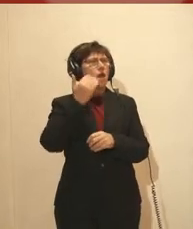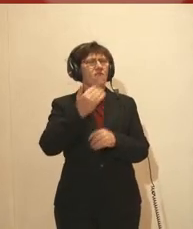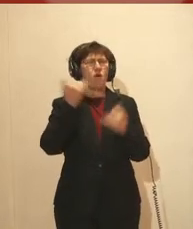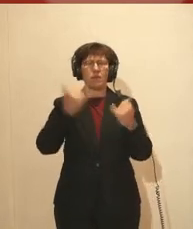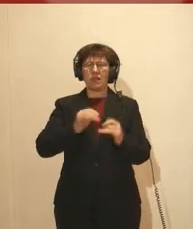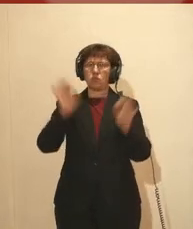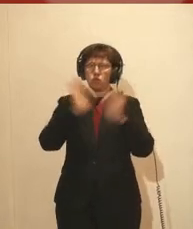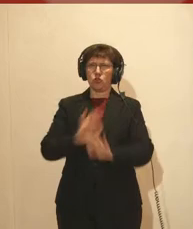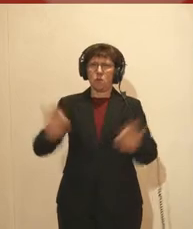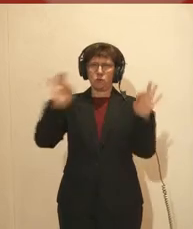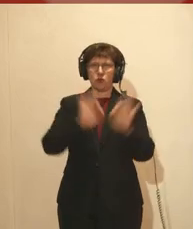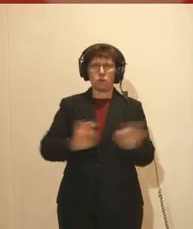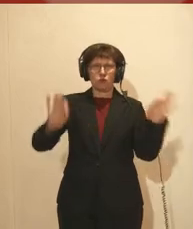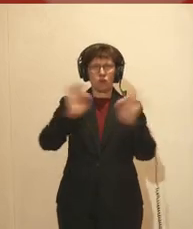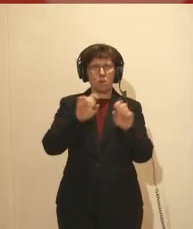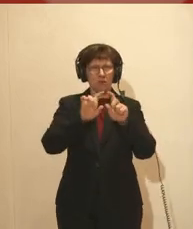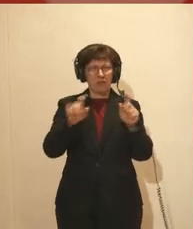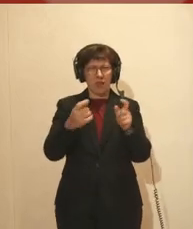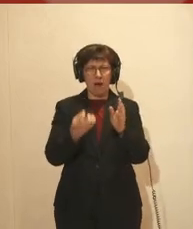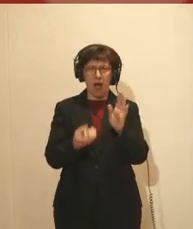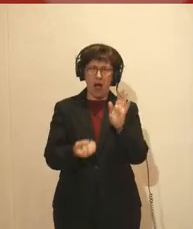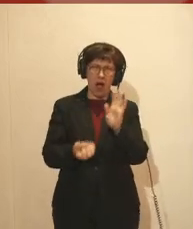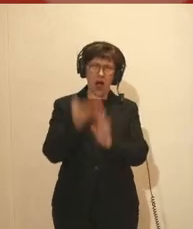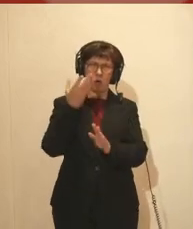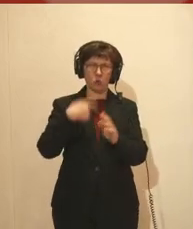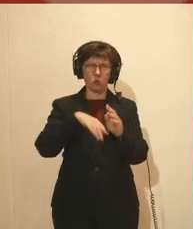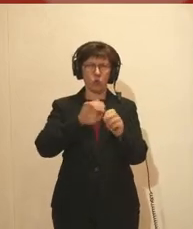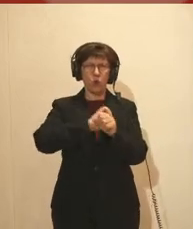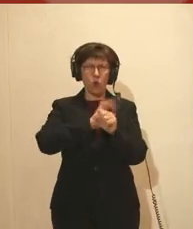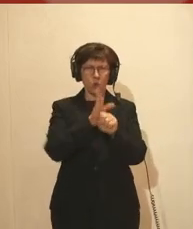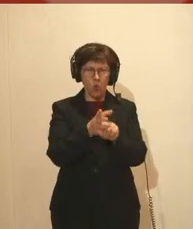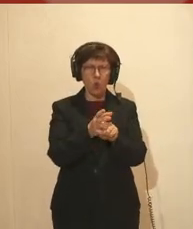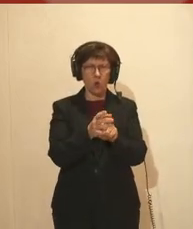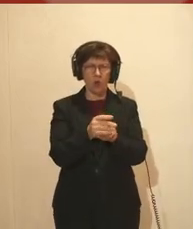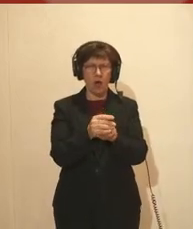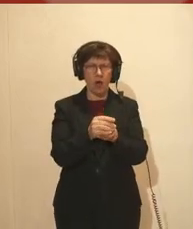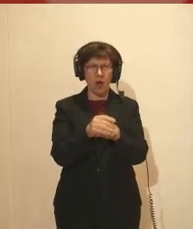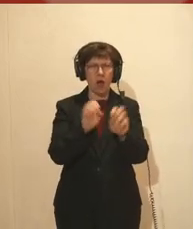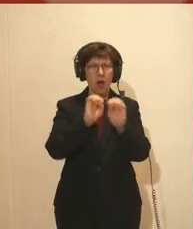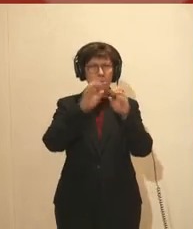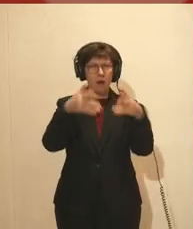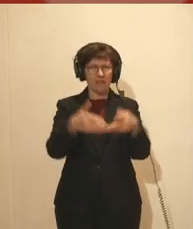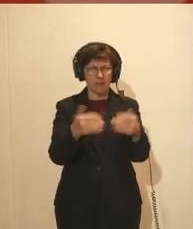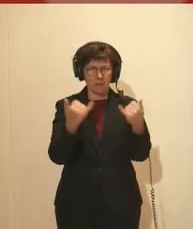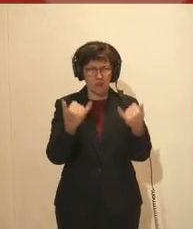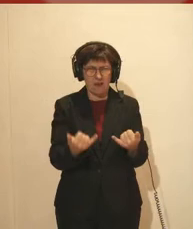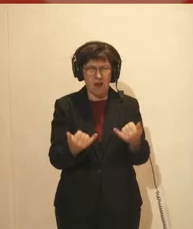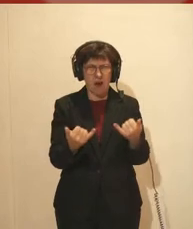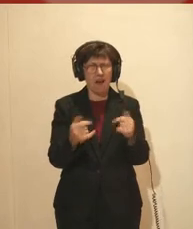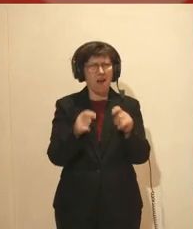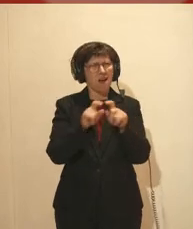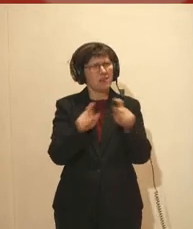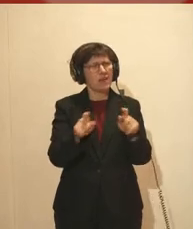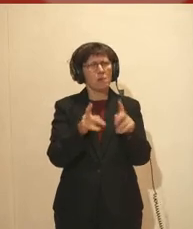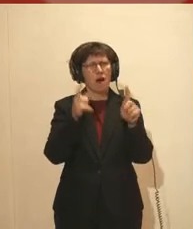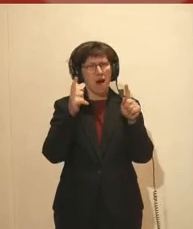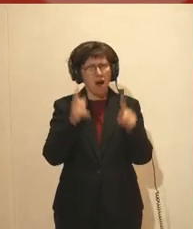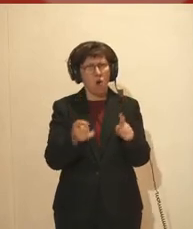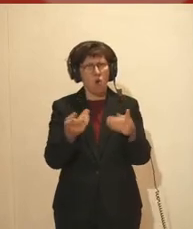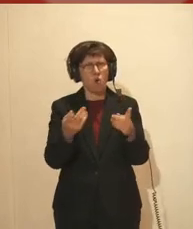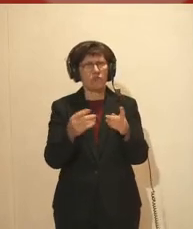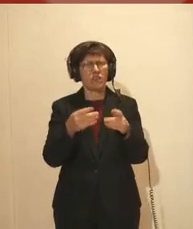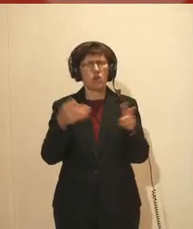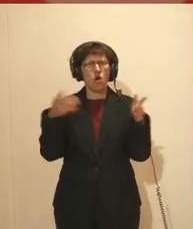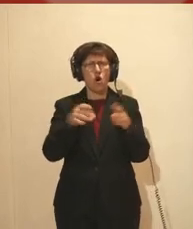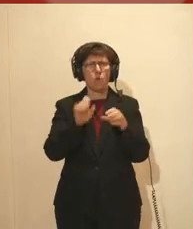natürlich gerade ein akutes thema ist durch die im cockpit 19 pandemie aber auch solche themen anzusprechen und opferschutz